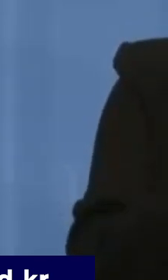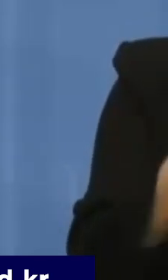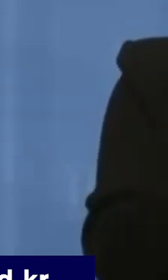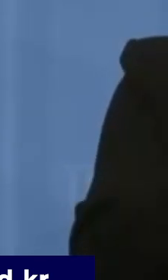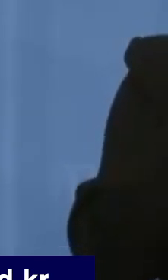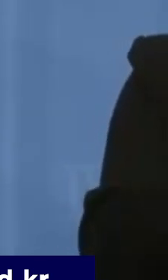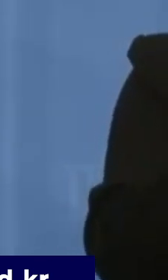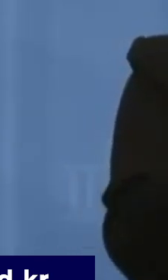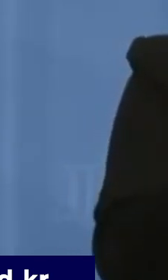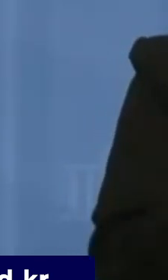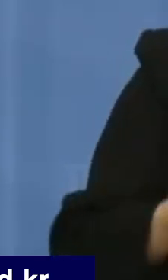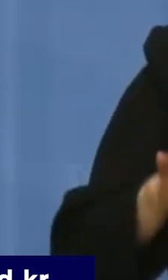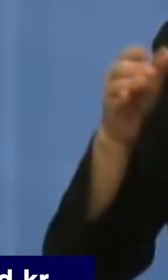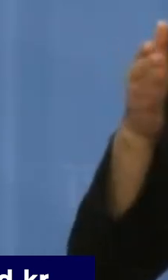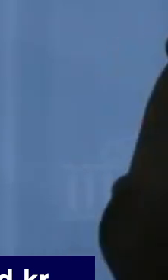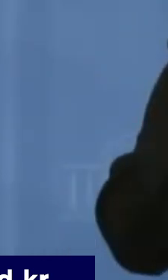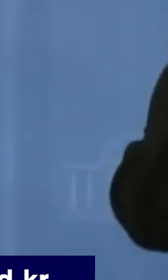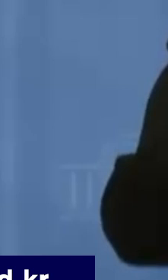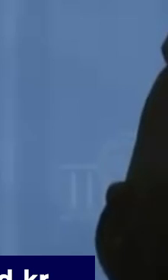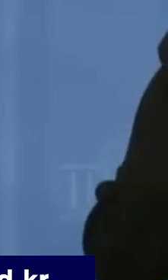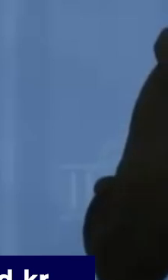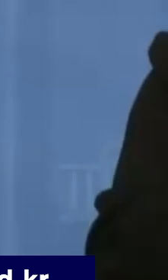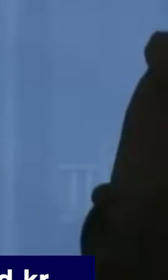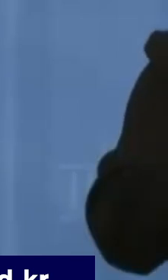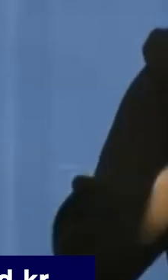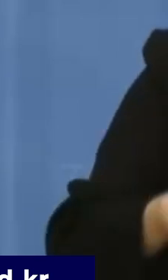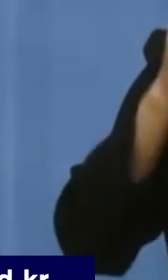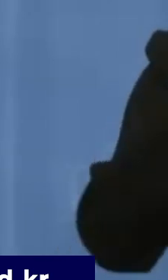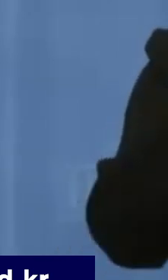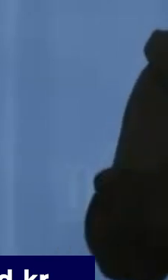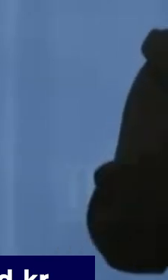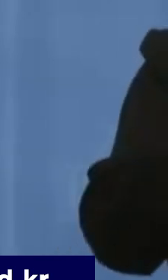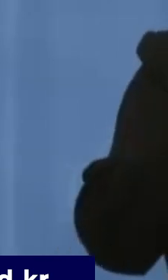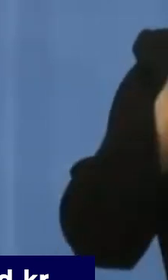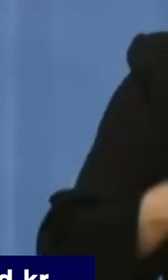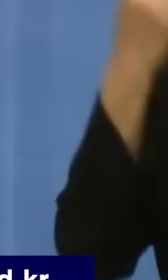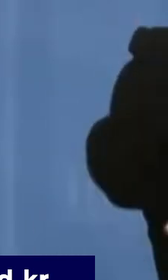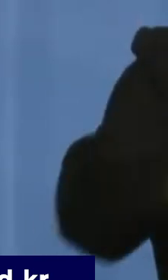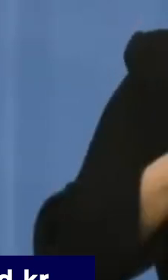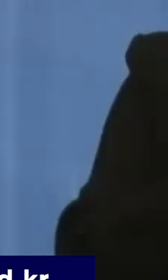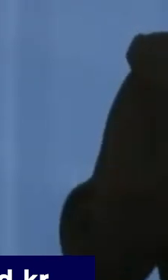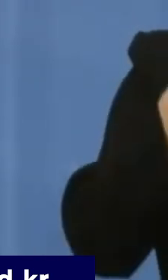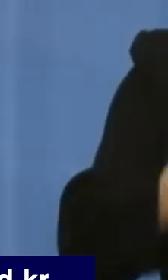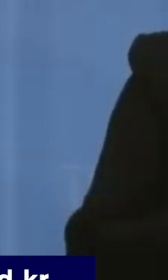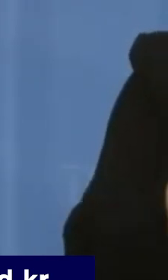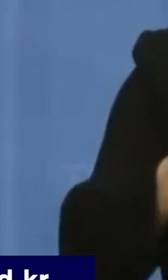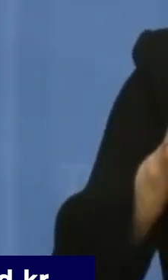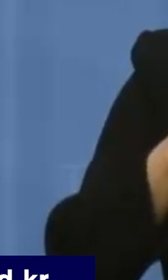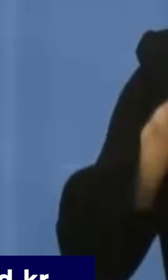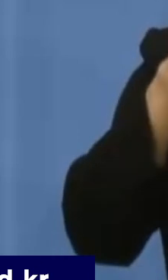규명하려면 더불어민주당이 처음부터 주장을 했듯 최초 자금 조성 과정부터 설계 추진 과정까지 또